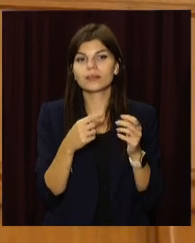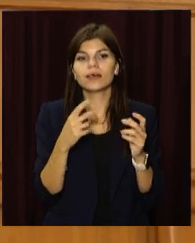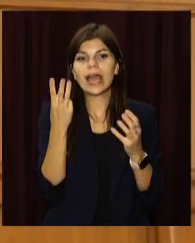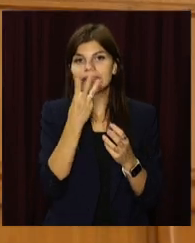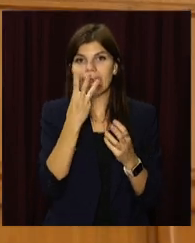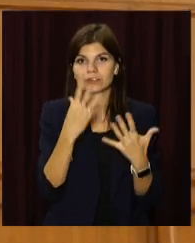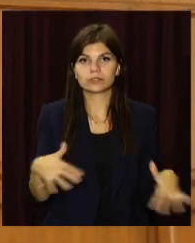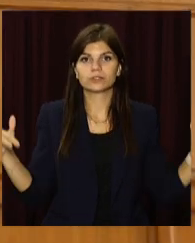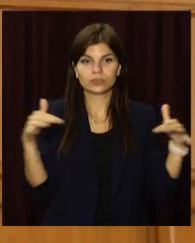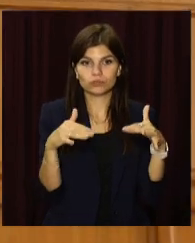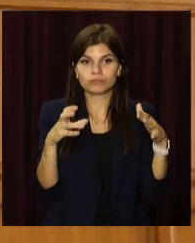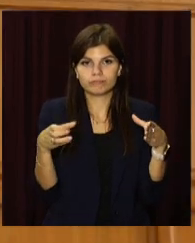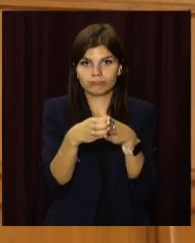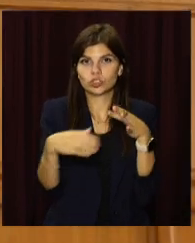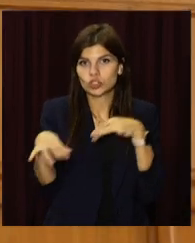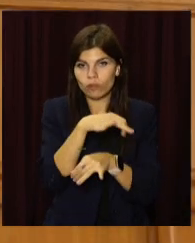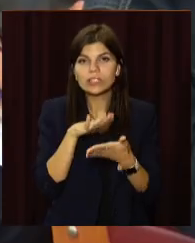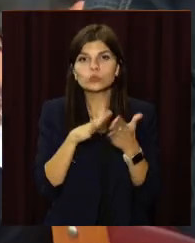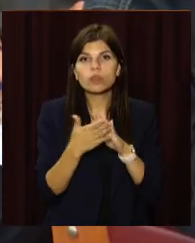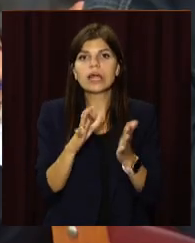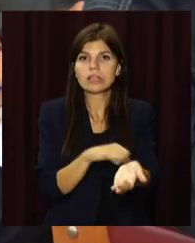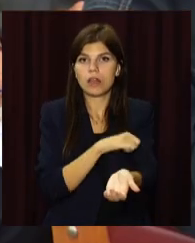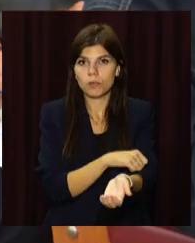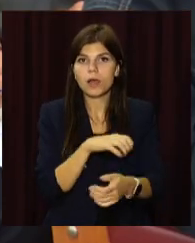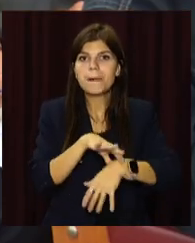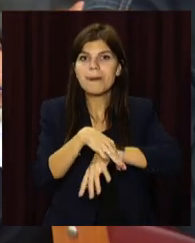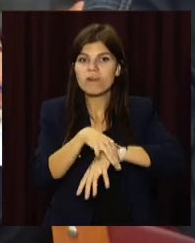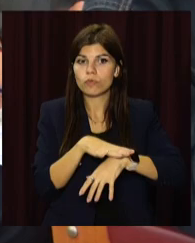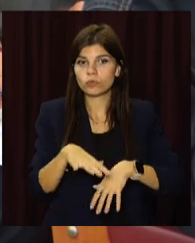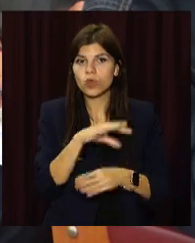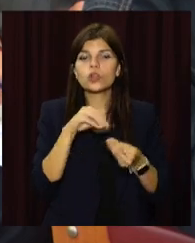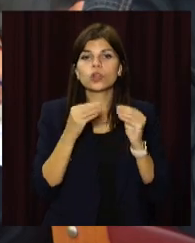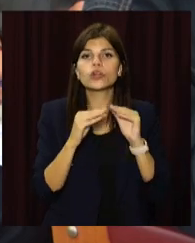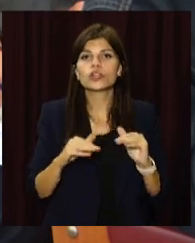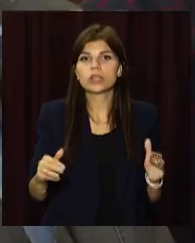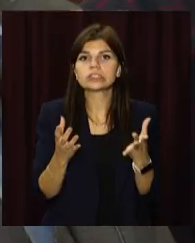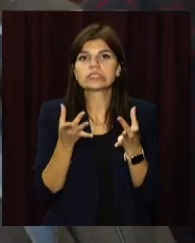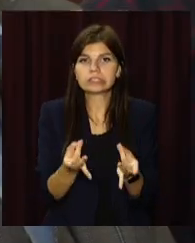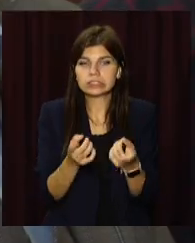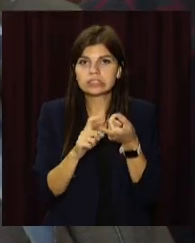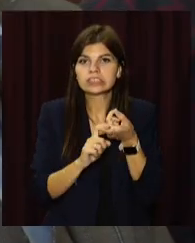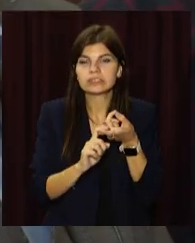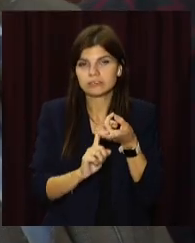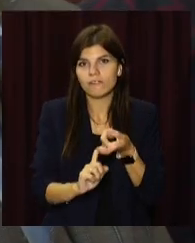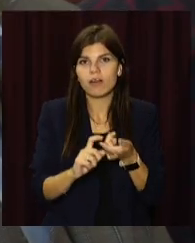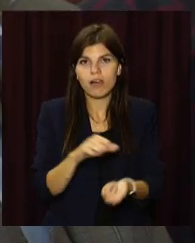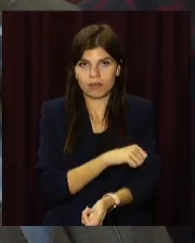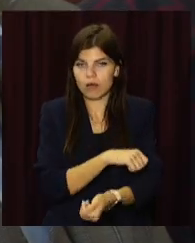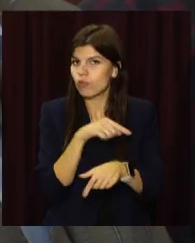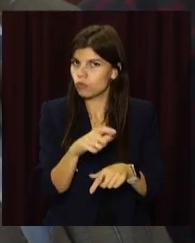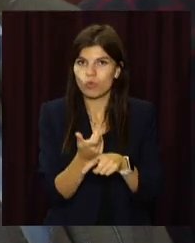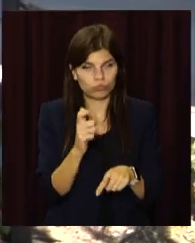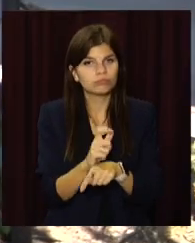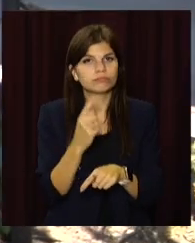засідання Координаційної ради – ситуація з наркоманією в Павлограді. Проблема дитячої залежності від хімічних речовин тут актуальна,